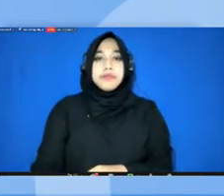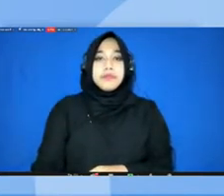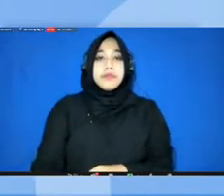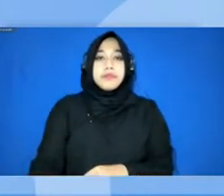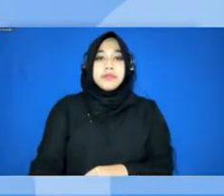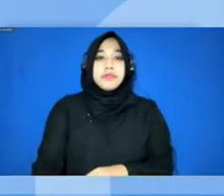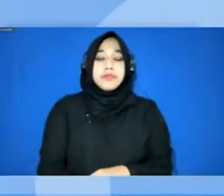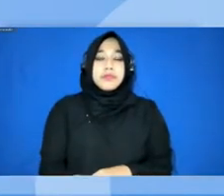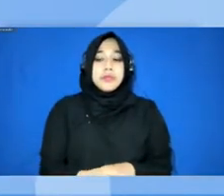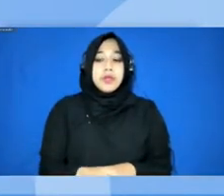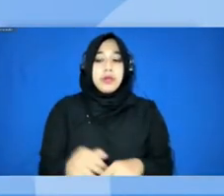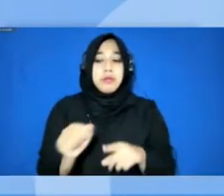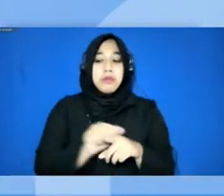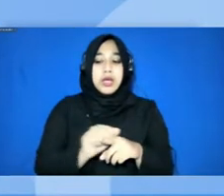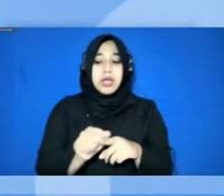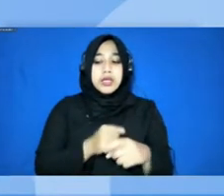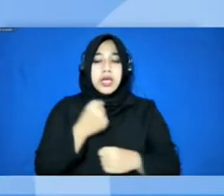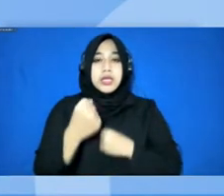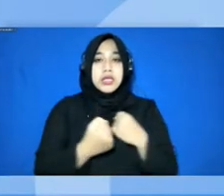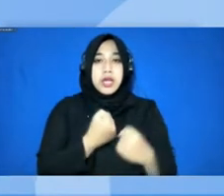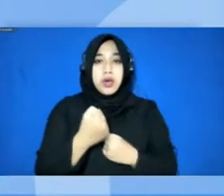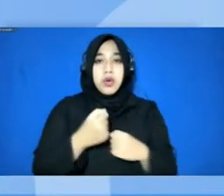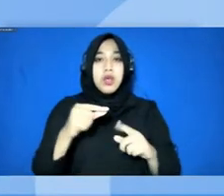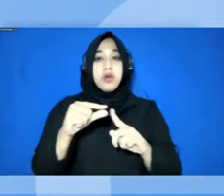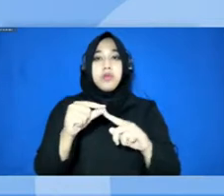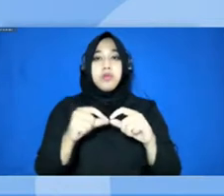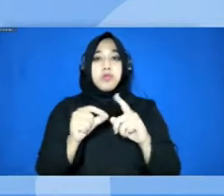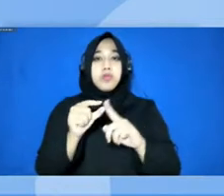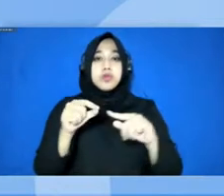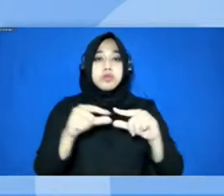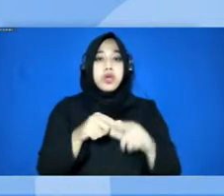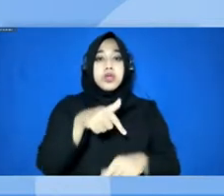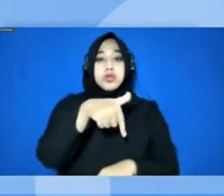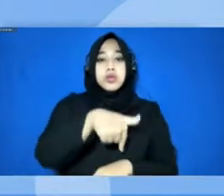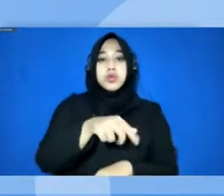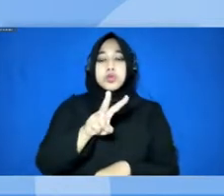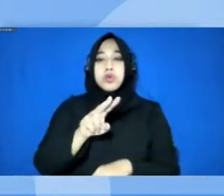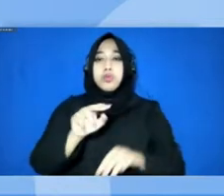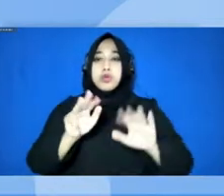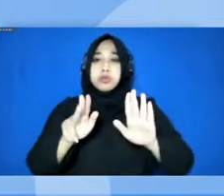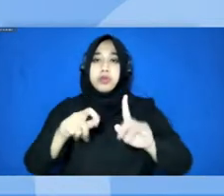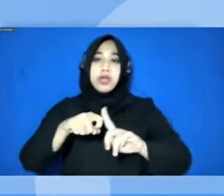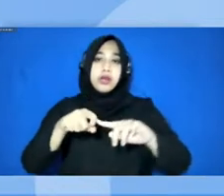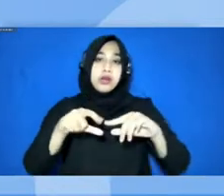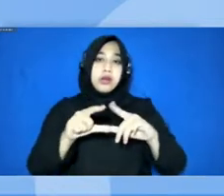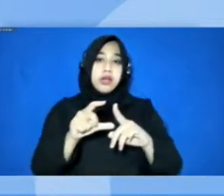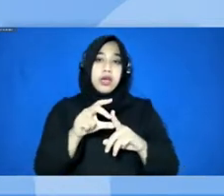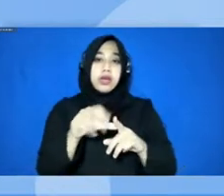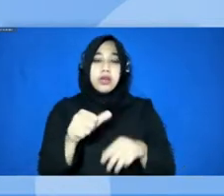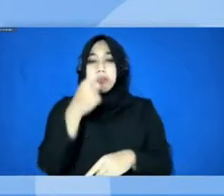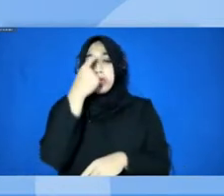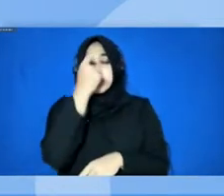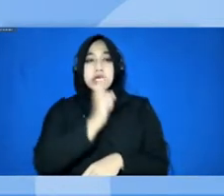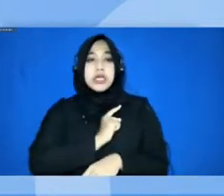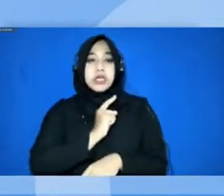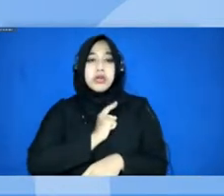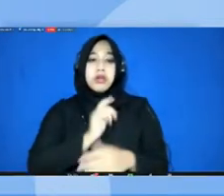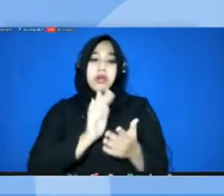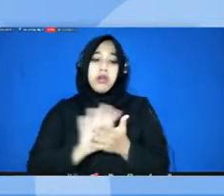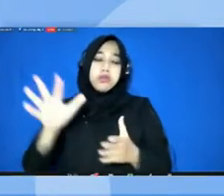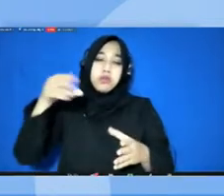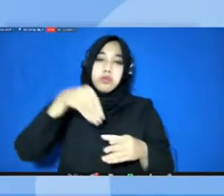Berbekal dengan pelatihan yang dilakukan oleh Puspa, 729 kader dengan percaya diri terjun